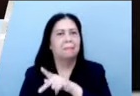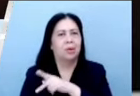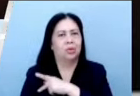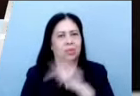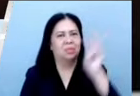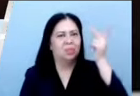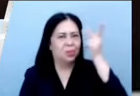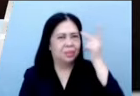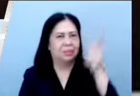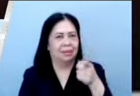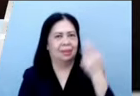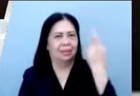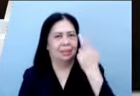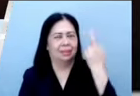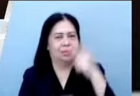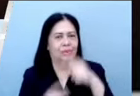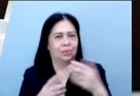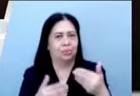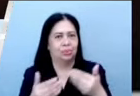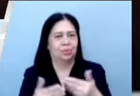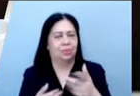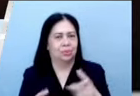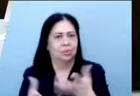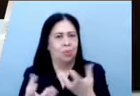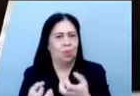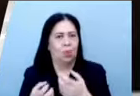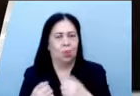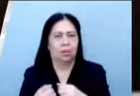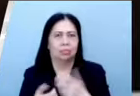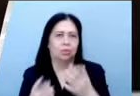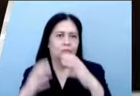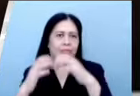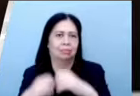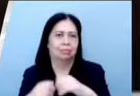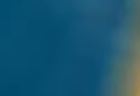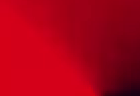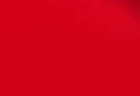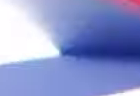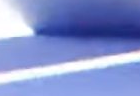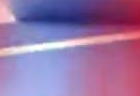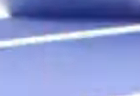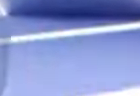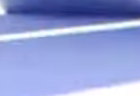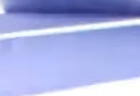interes para isuko anya ang kanyang sinumpaang tungkulin.